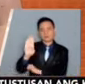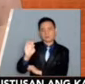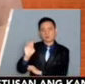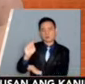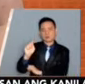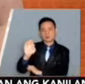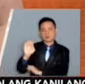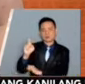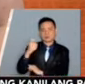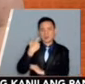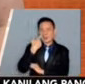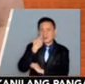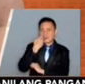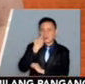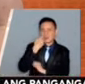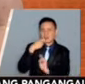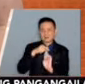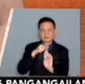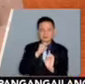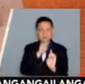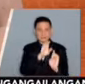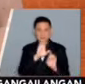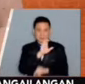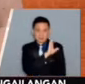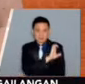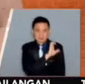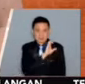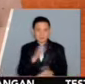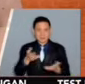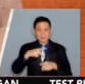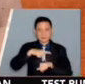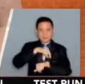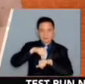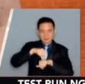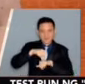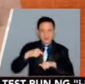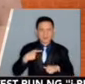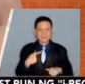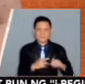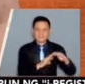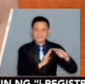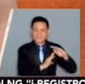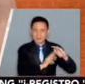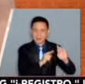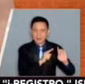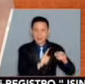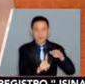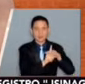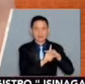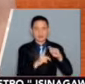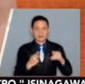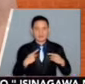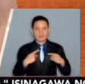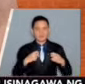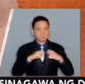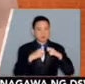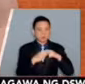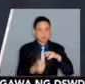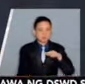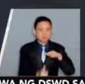inireklamo siya ng ilang naging kliyente niya na nagkaroon daw ng komplikasyon may unang balita si John